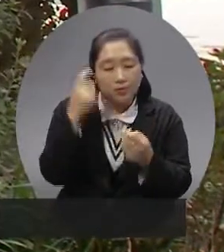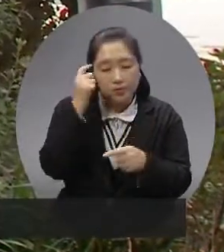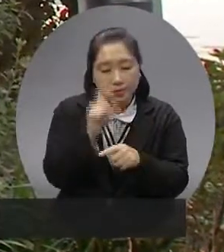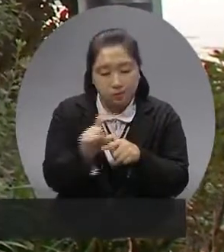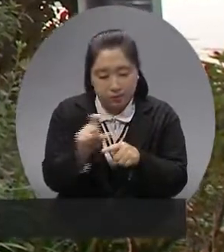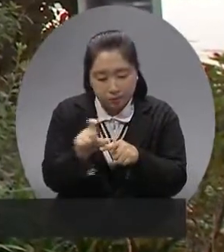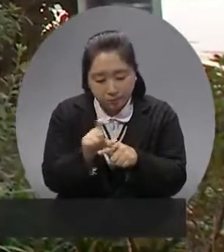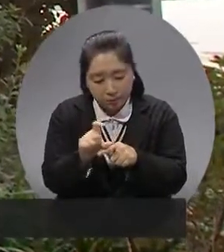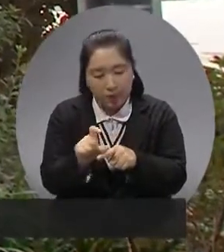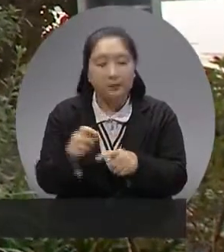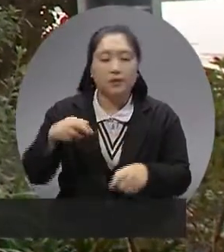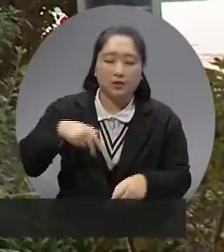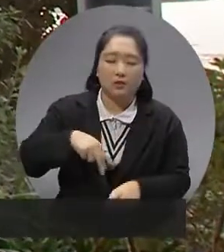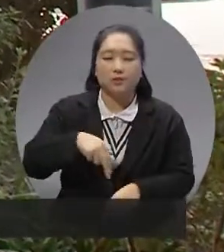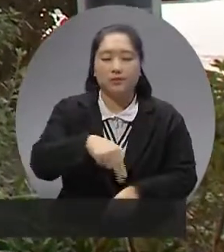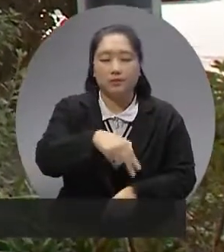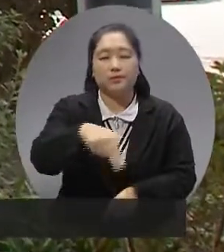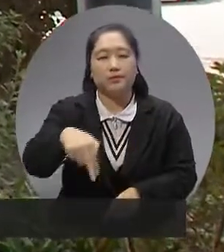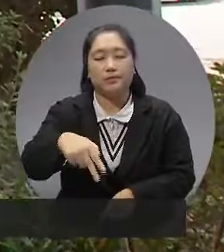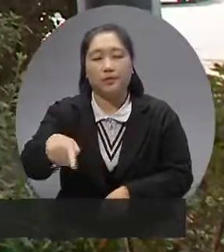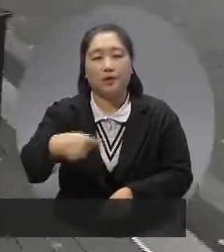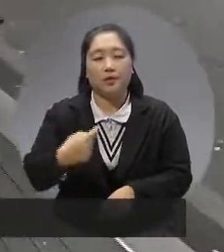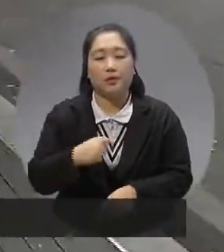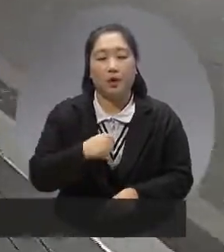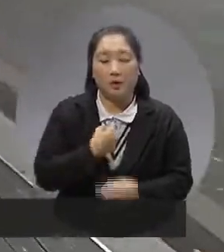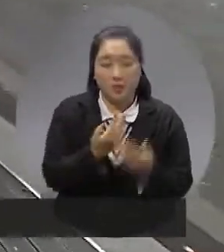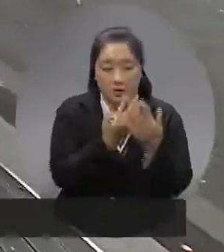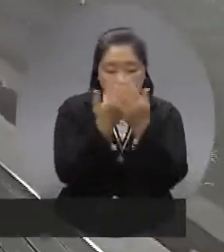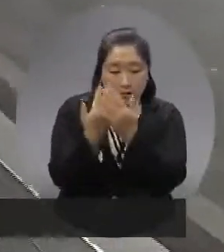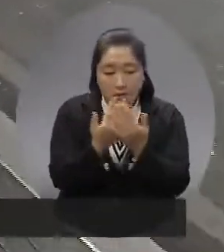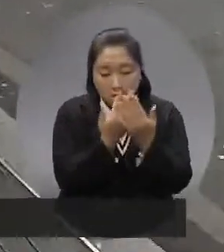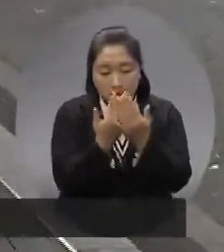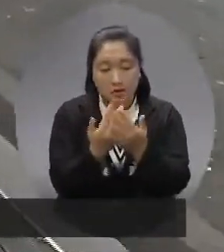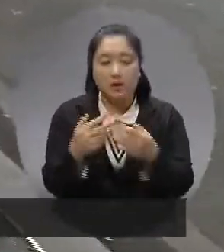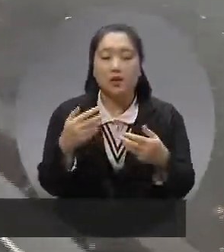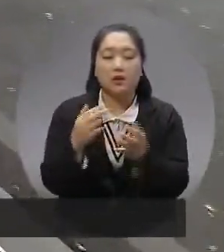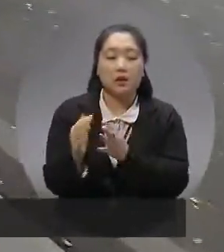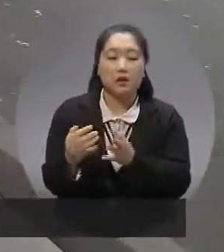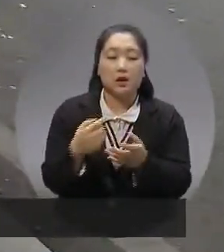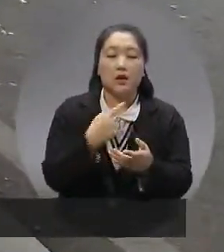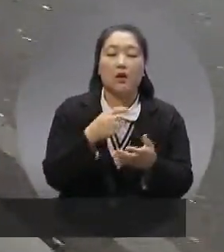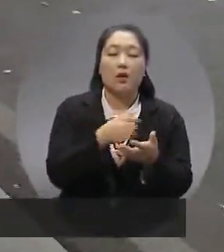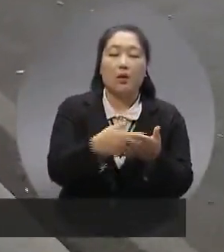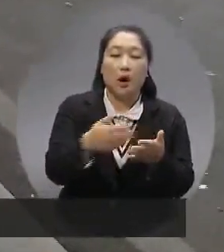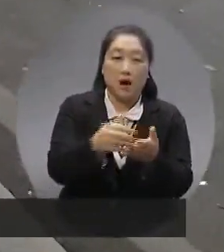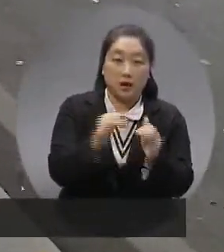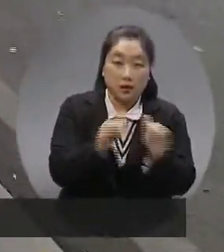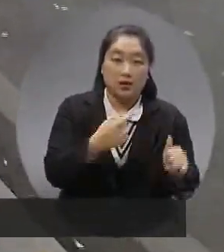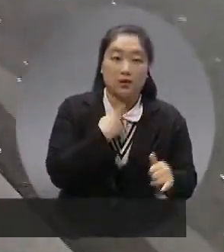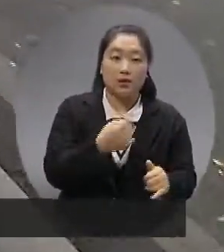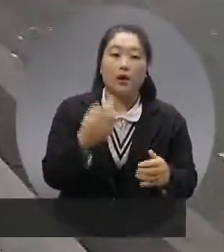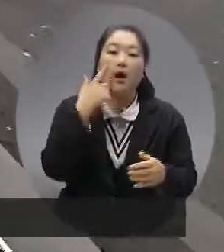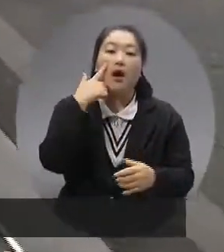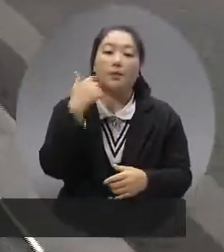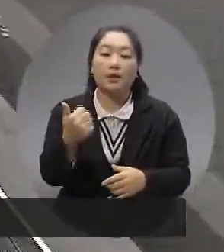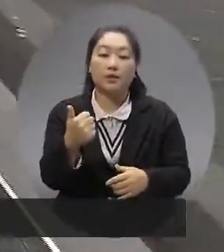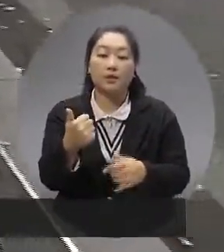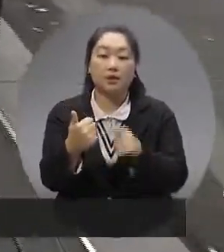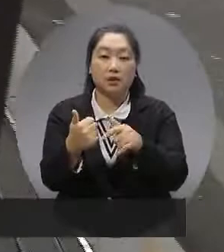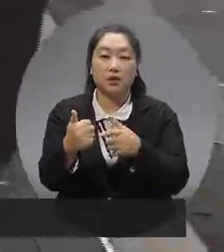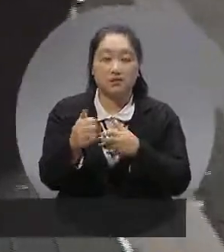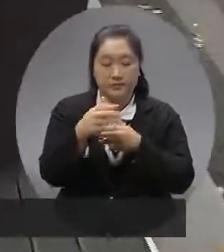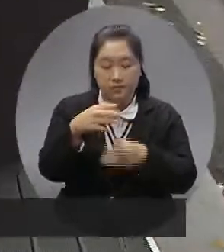또 걸었습니다. 독학으로 풍경화가 길을 걸었던 아버지를 따라 화가가 된 뒤 낮과 밤 가리지